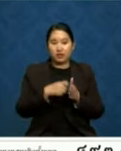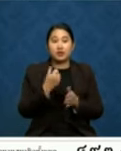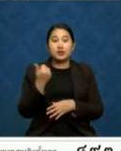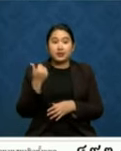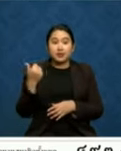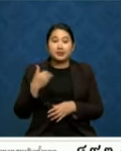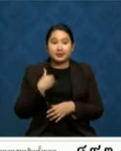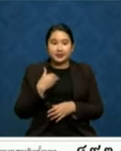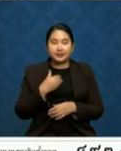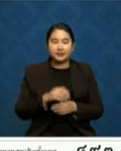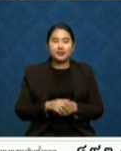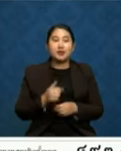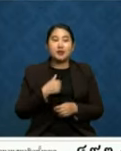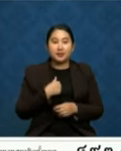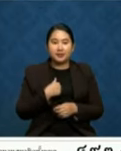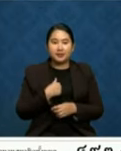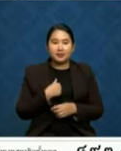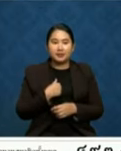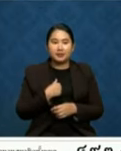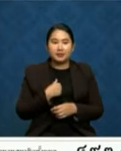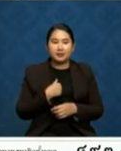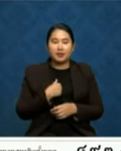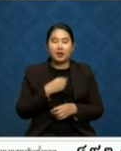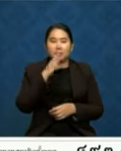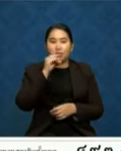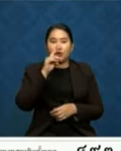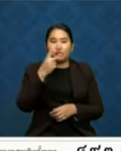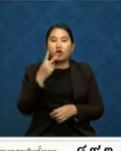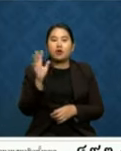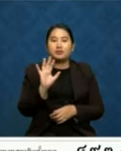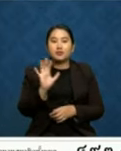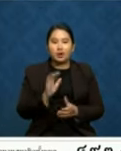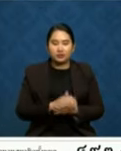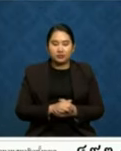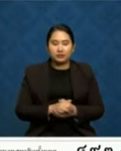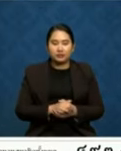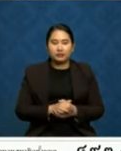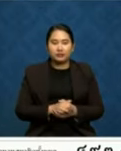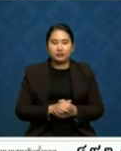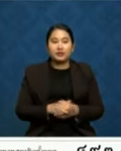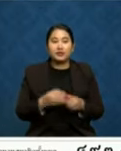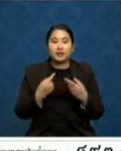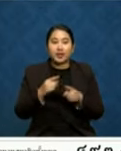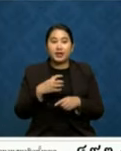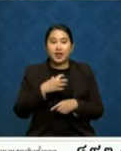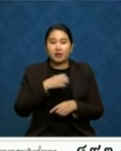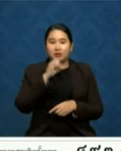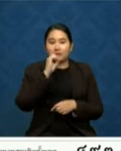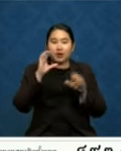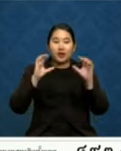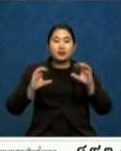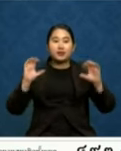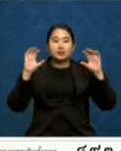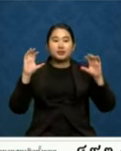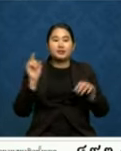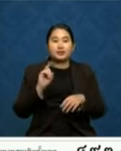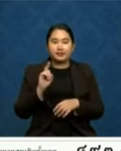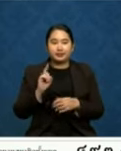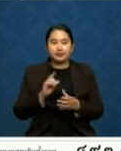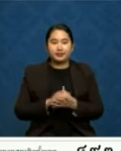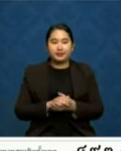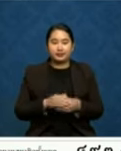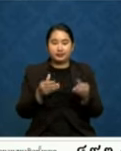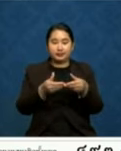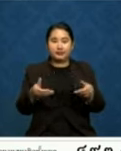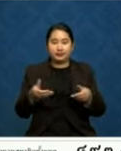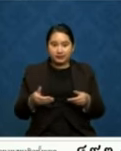ะครับก็ไม่ขอที่จะพูดซ้ำนะครับแต่ทีนี้เนี่ยนะครับผมเองก็อยากจะบอกภาครัฐว่าในรายง